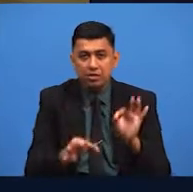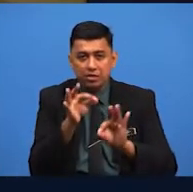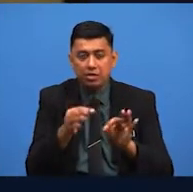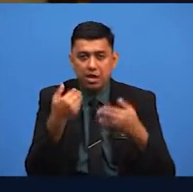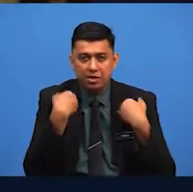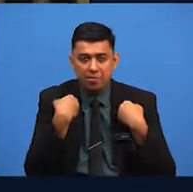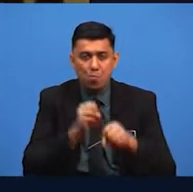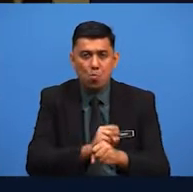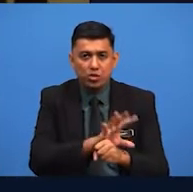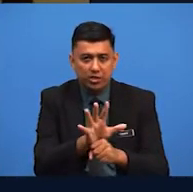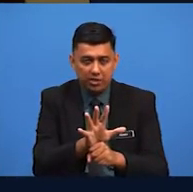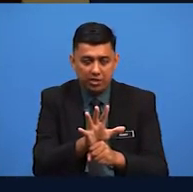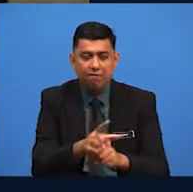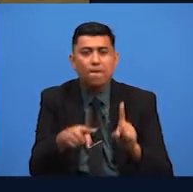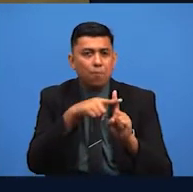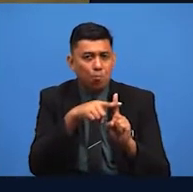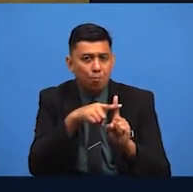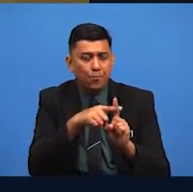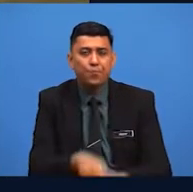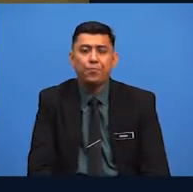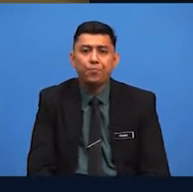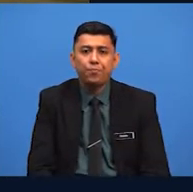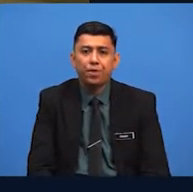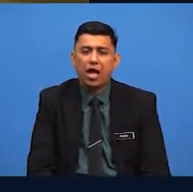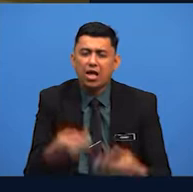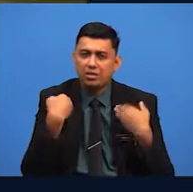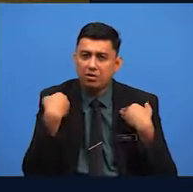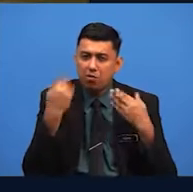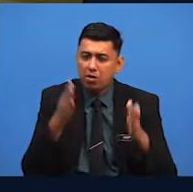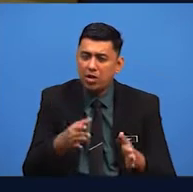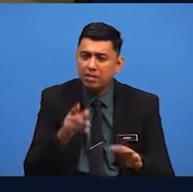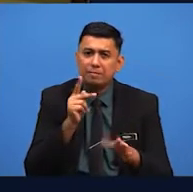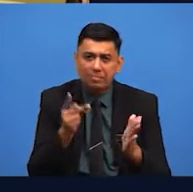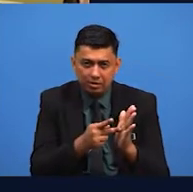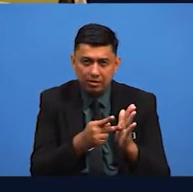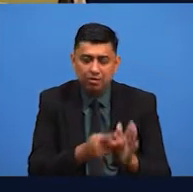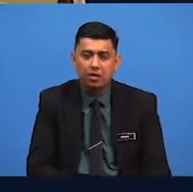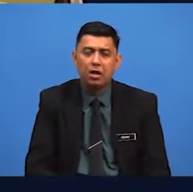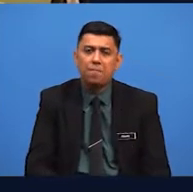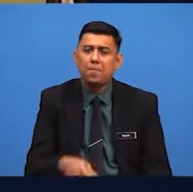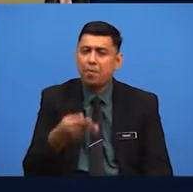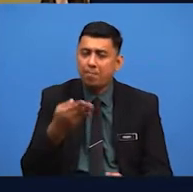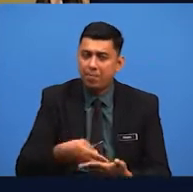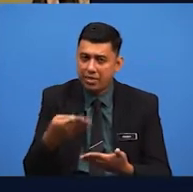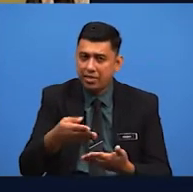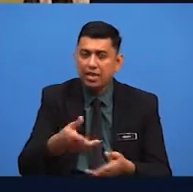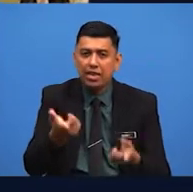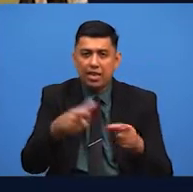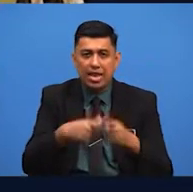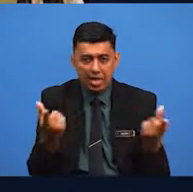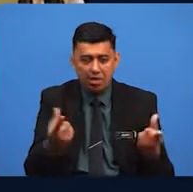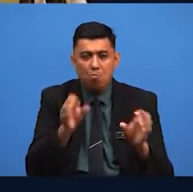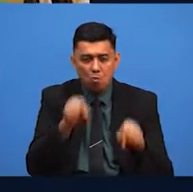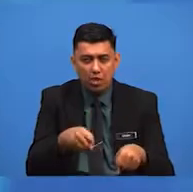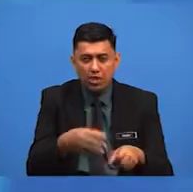positif COVID-19 yang melibatkan salah seorang pelanggan, maka pelanggan-pelanggan lain yang datang pada itu boleh segera